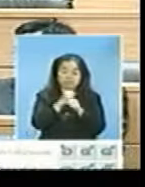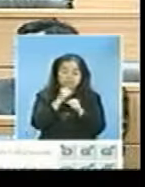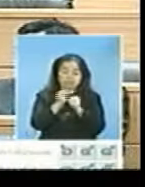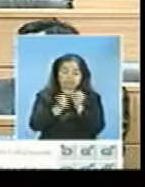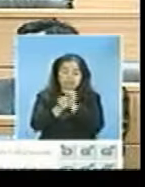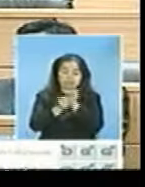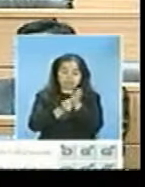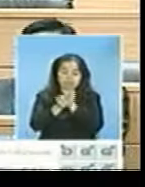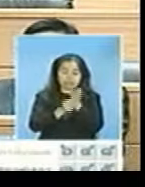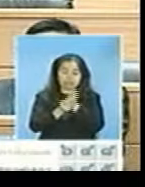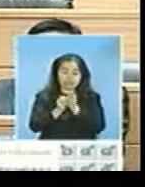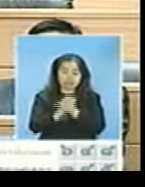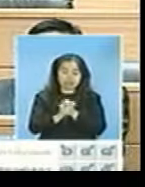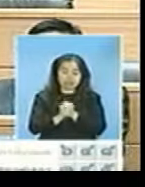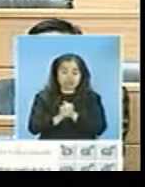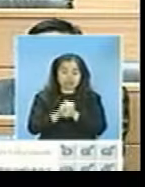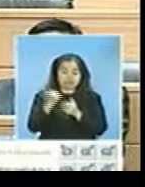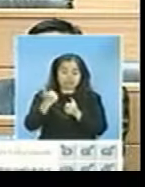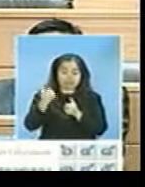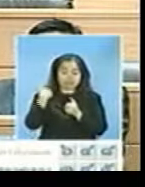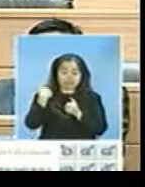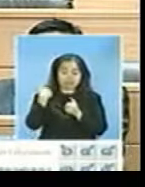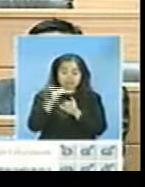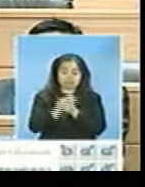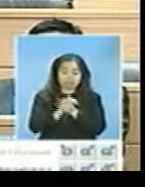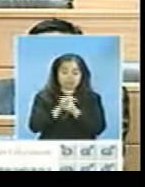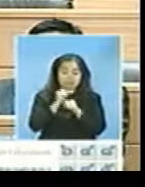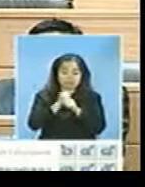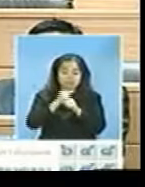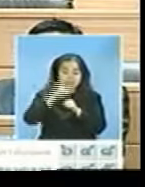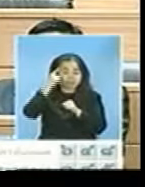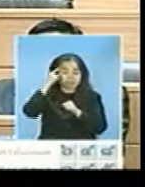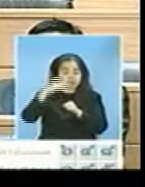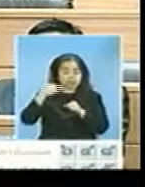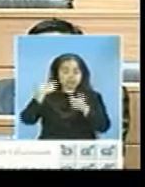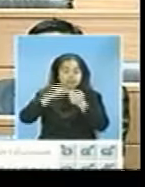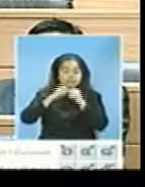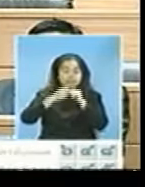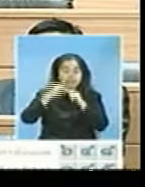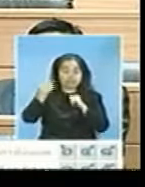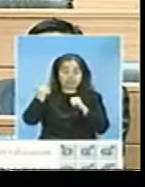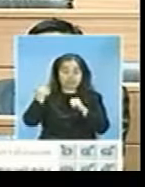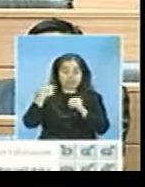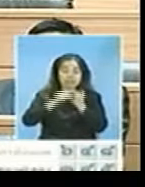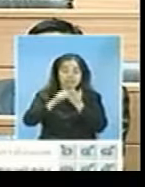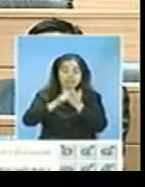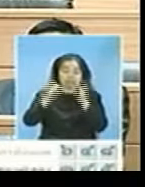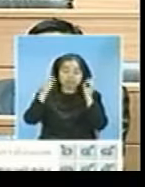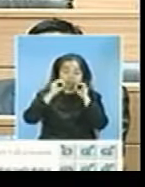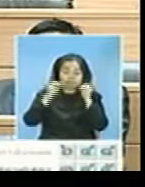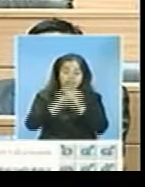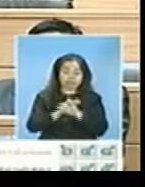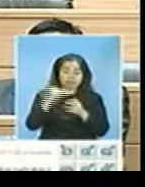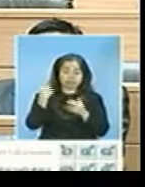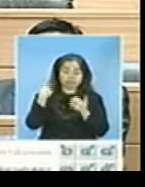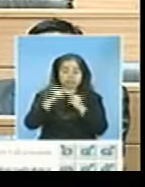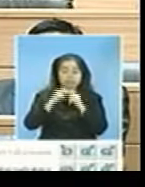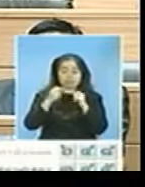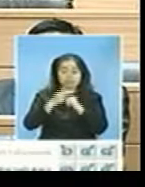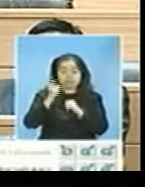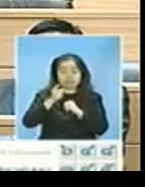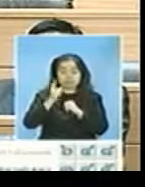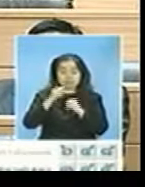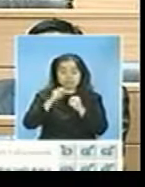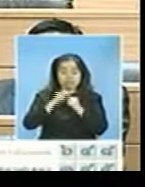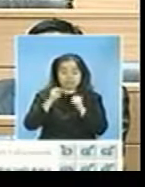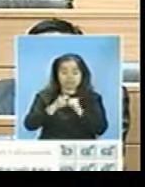ที่มาของสสร.นะครับถ้าเกิดว่ารู้ล่วงหน้าแล้วว่ามีปัญหาเนี่ยแล้วก็ไม่แก้ไขก็จะเกิดความเสียหายต่อประเทศชาติ